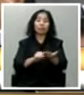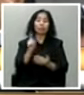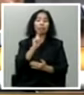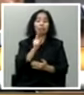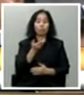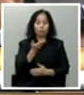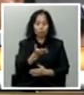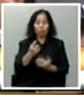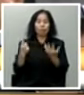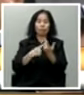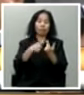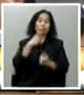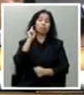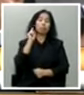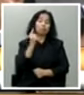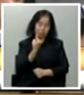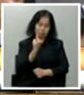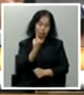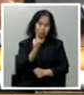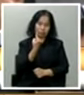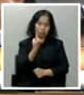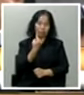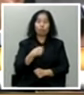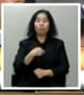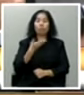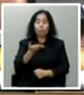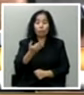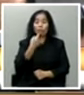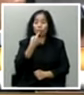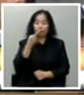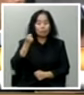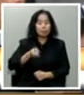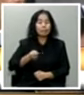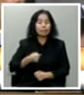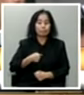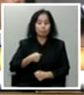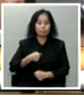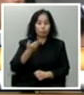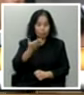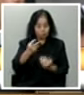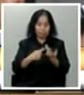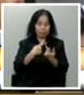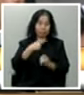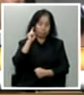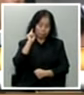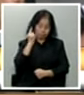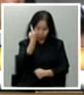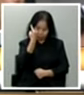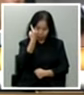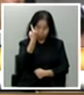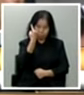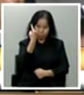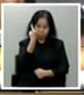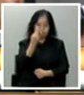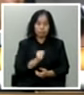ที่ขอนับคะแนนใหม่แล้วก็ต้องเรียนท่านประธานว่าก็ขอยืนยันท่านประธานว่าขอนับคะแนนใหม่เหมือนอย่างที่เสนอท่